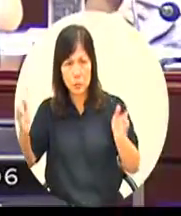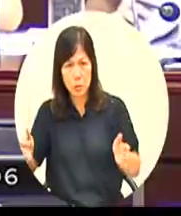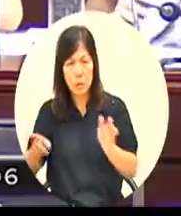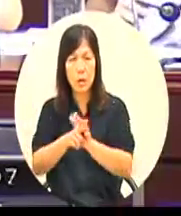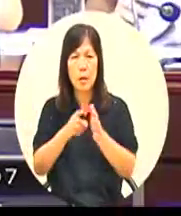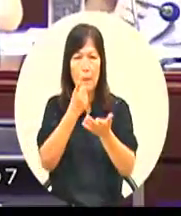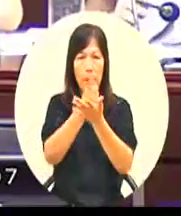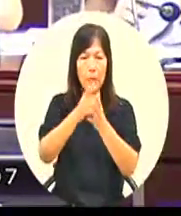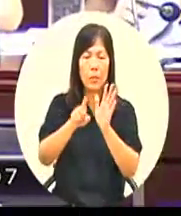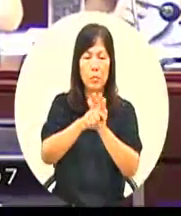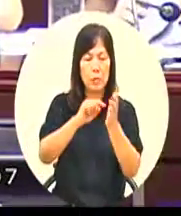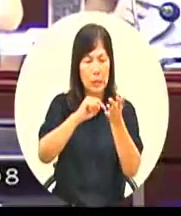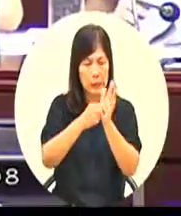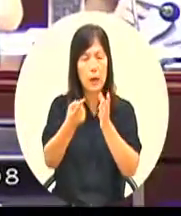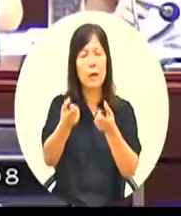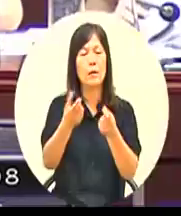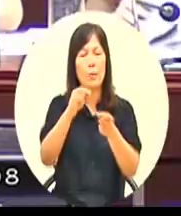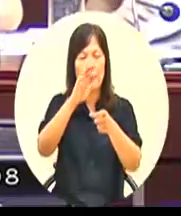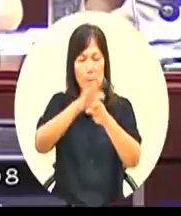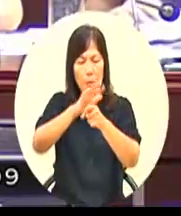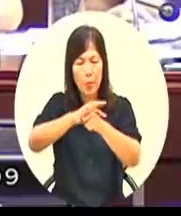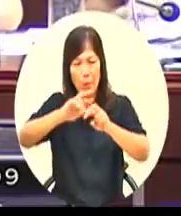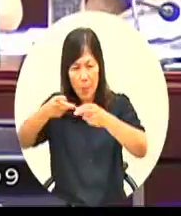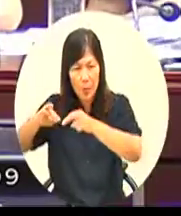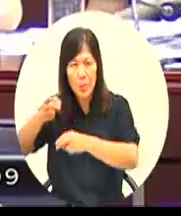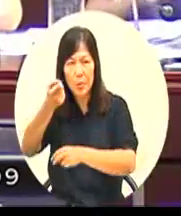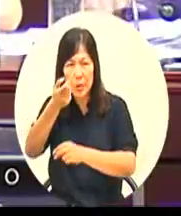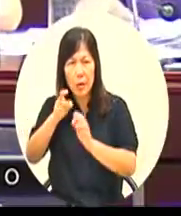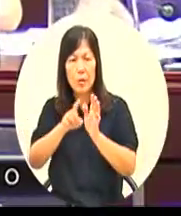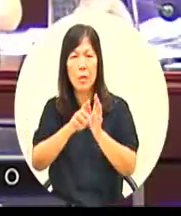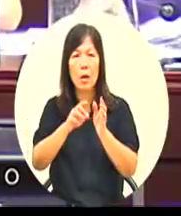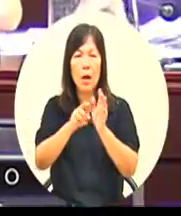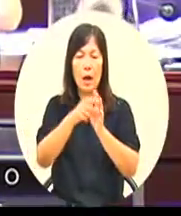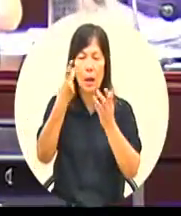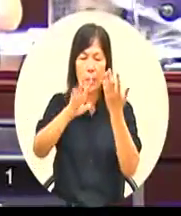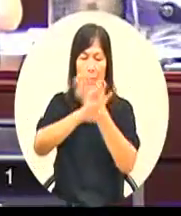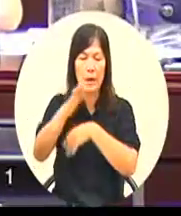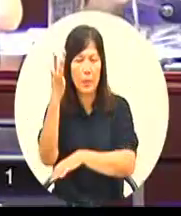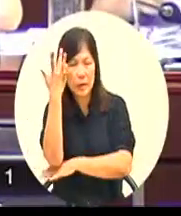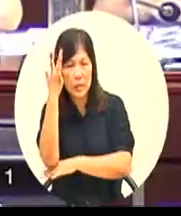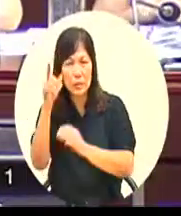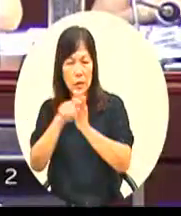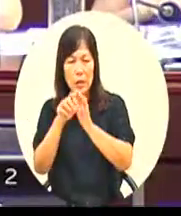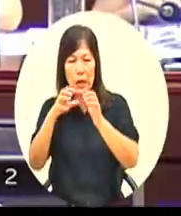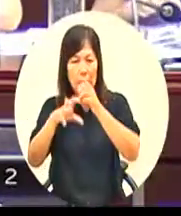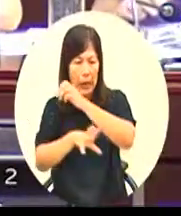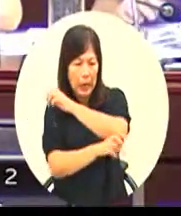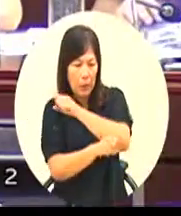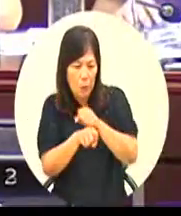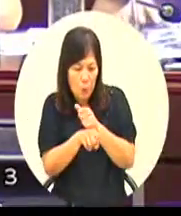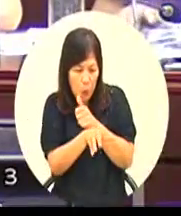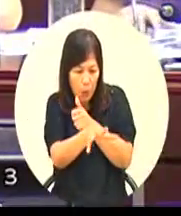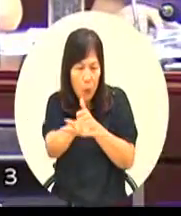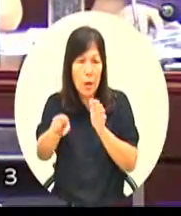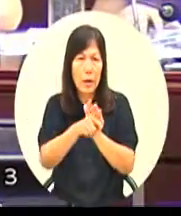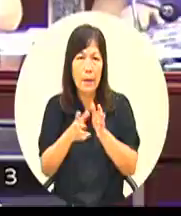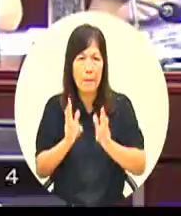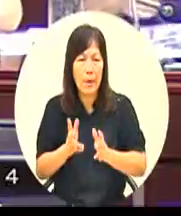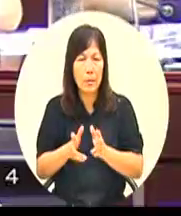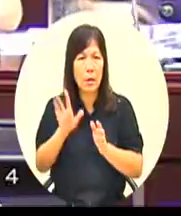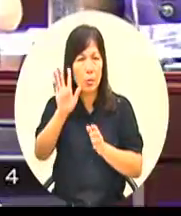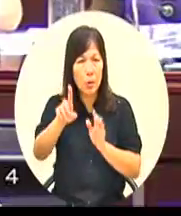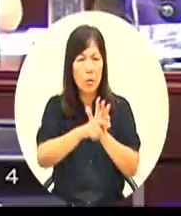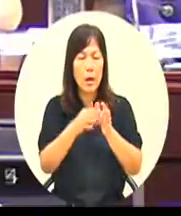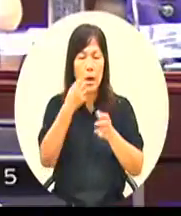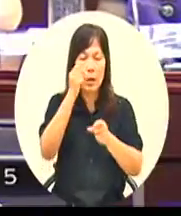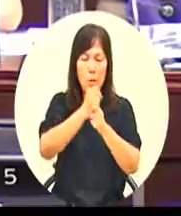大致都呈现修修补补的状态，还有的是旁边的树木的根串根进到跑道，那有的是它在施工的